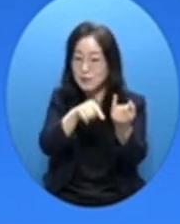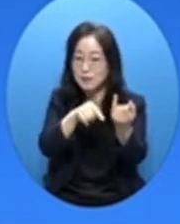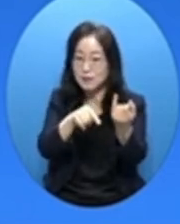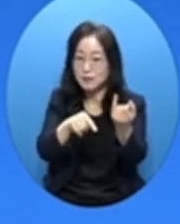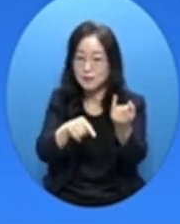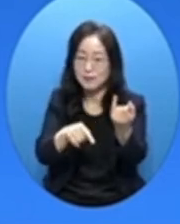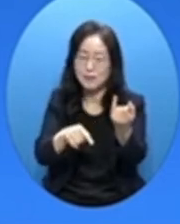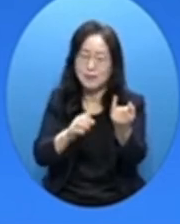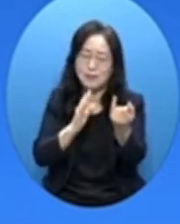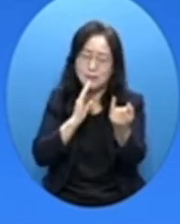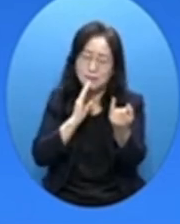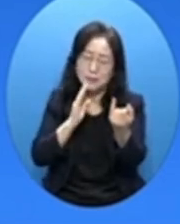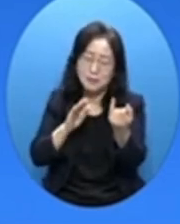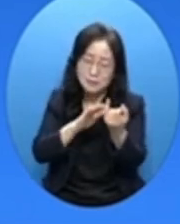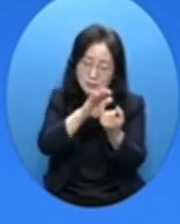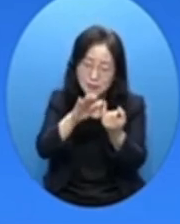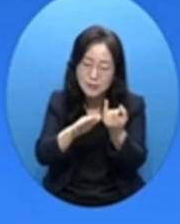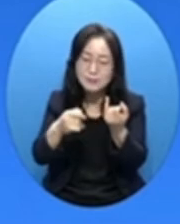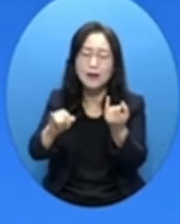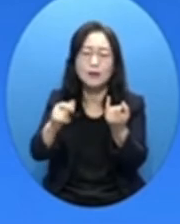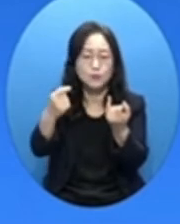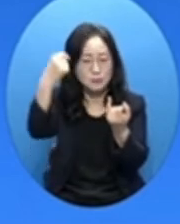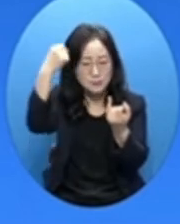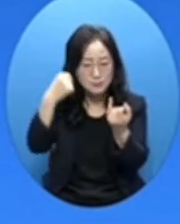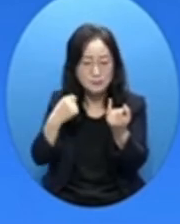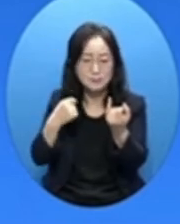마치 자기 사랑하는 딸처럼 와서